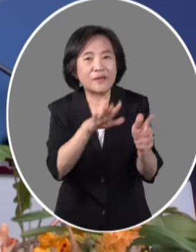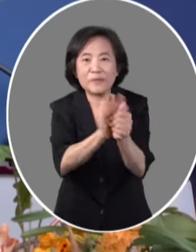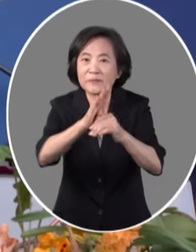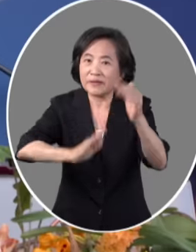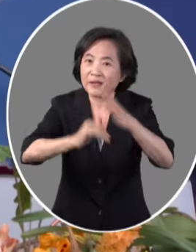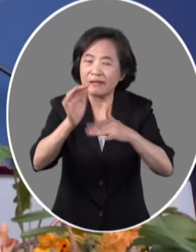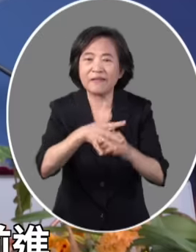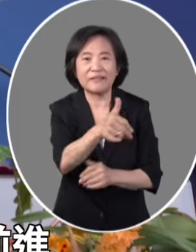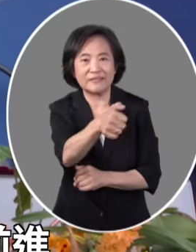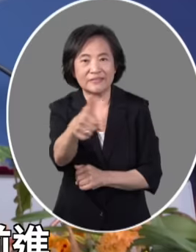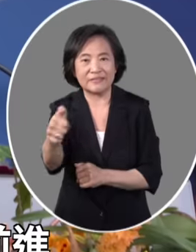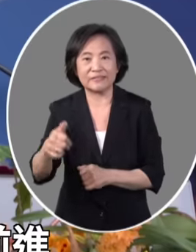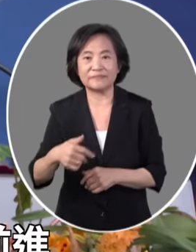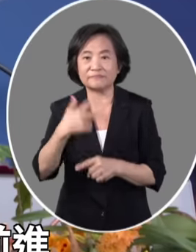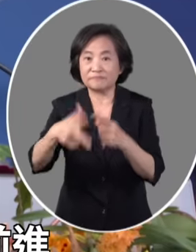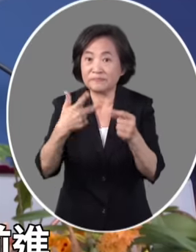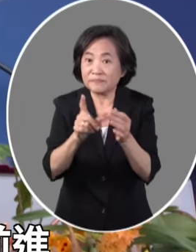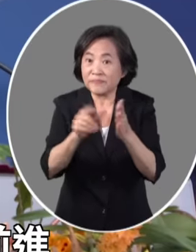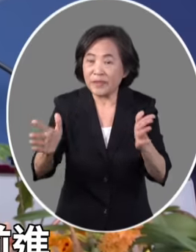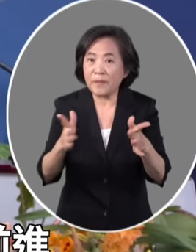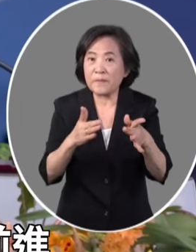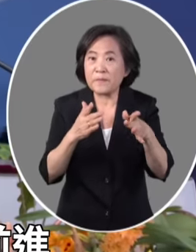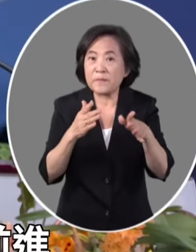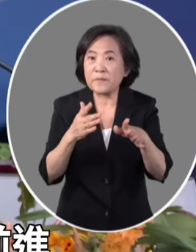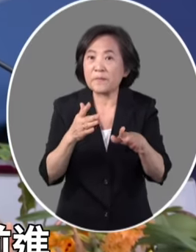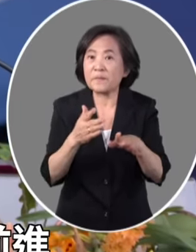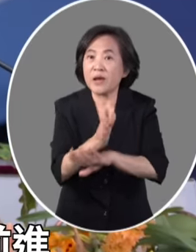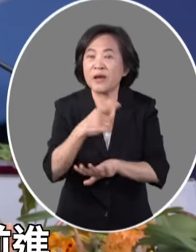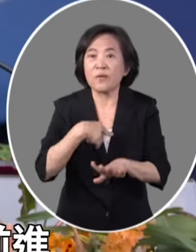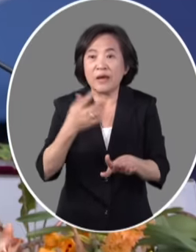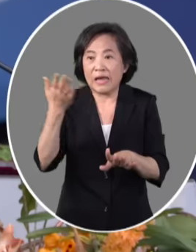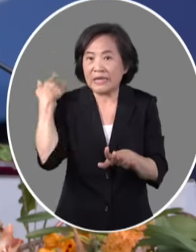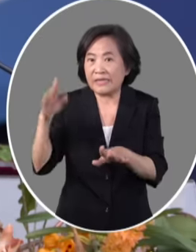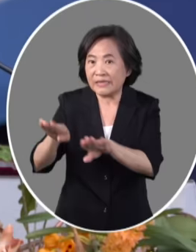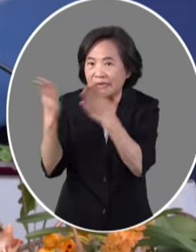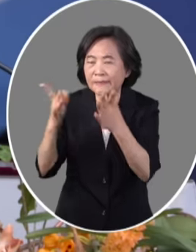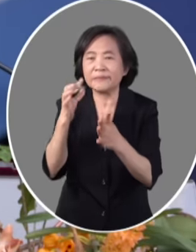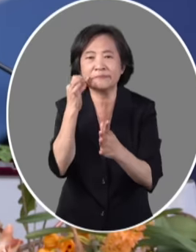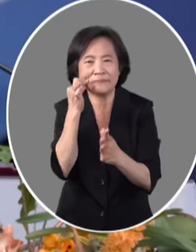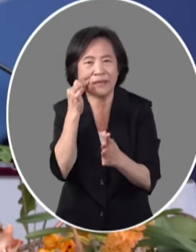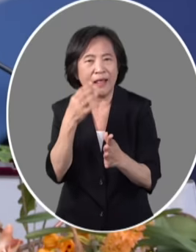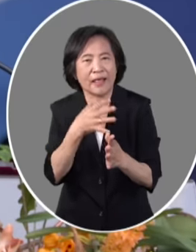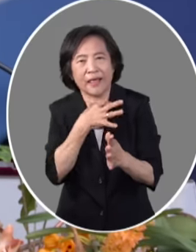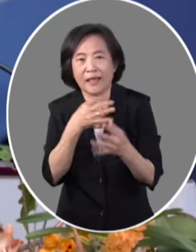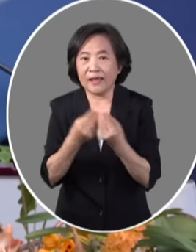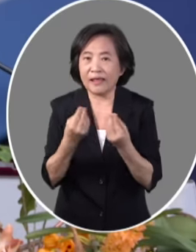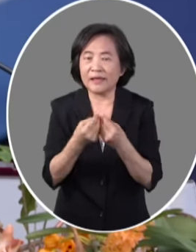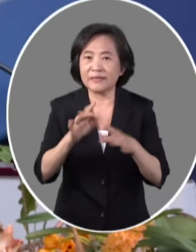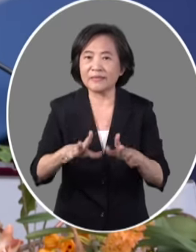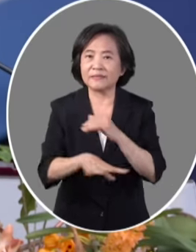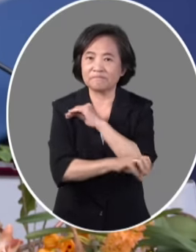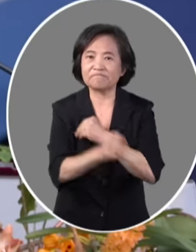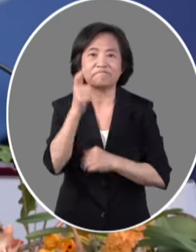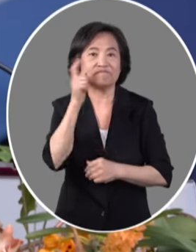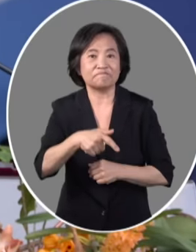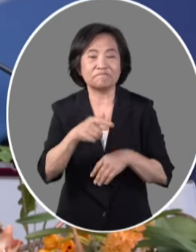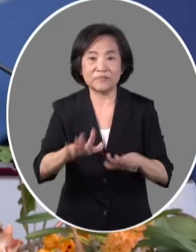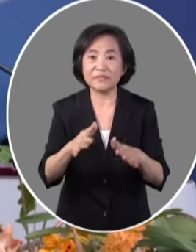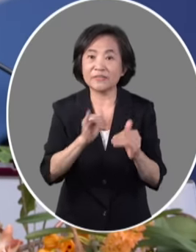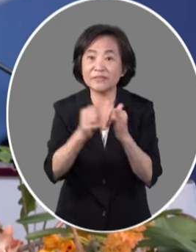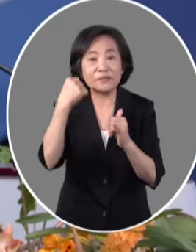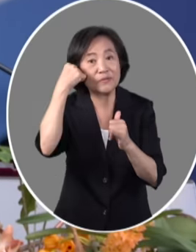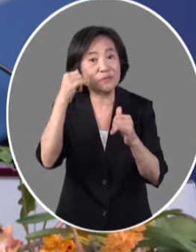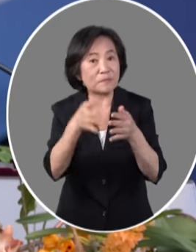七年多来，我们在起步阶段的困难中前进，并且奠定基础。如今社会住宅运